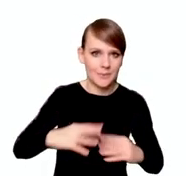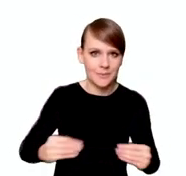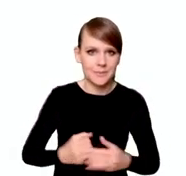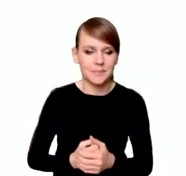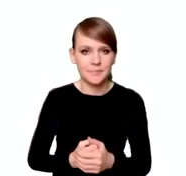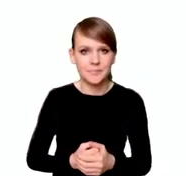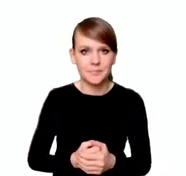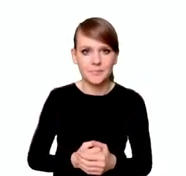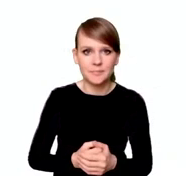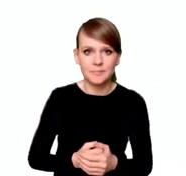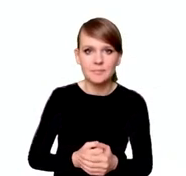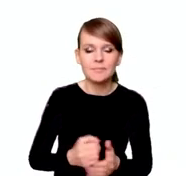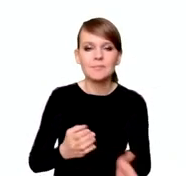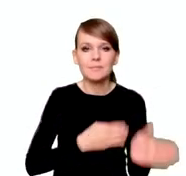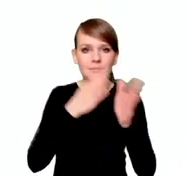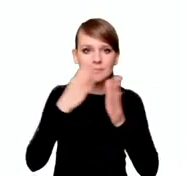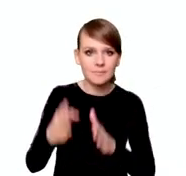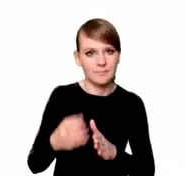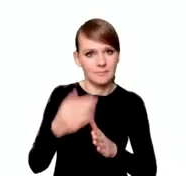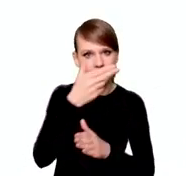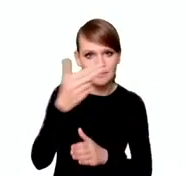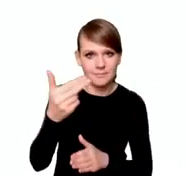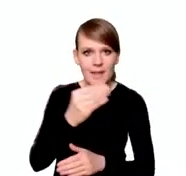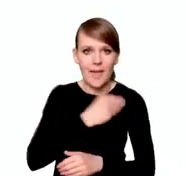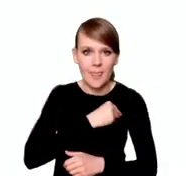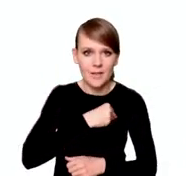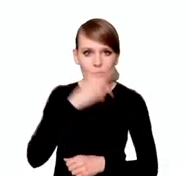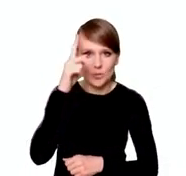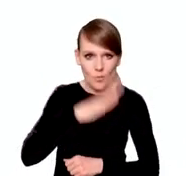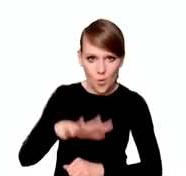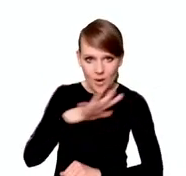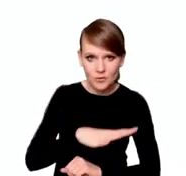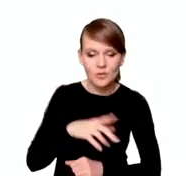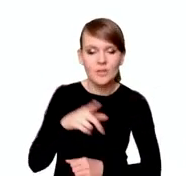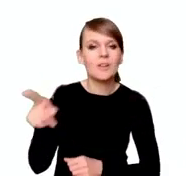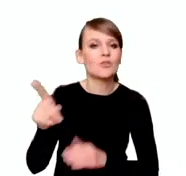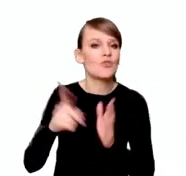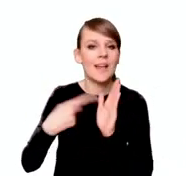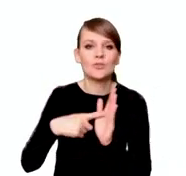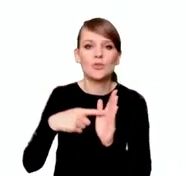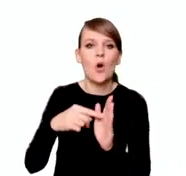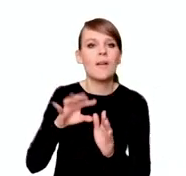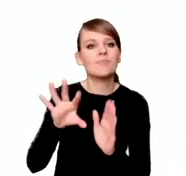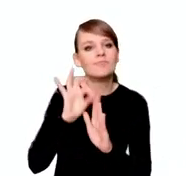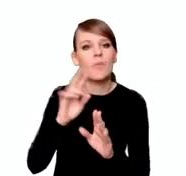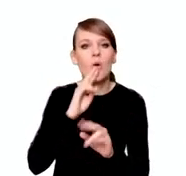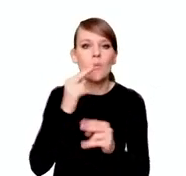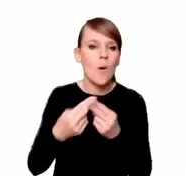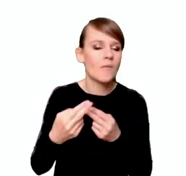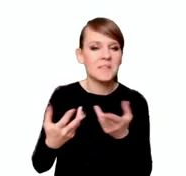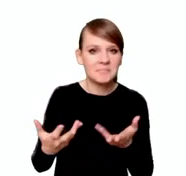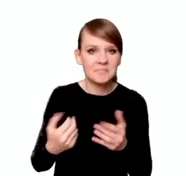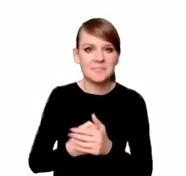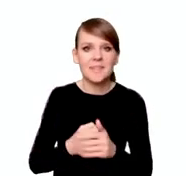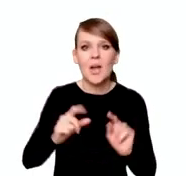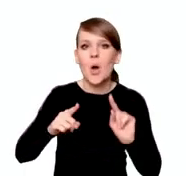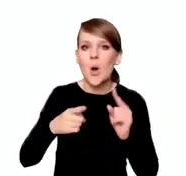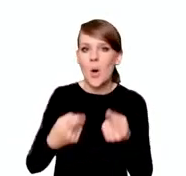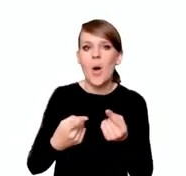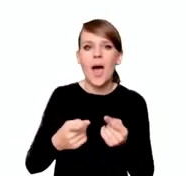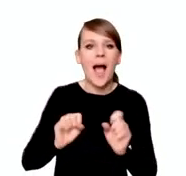obszarze, obszarze etyczno-społecznym, najczęściej wskazywane odpowiedzi to organizacja kampanii